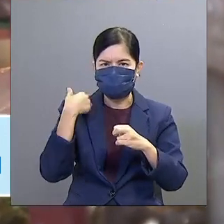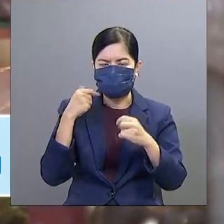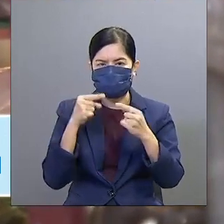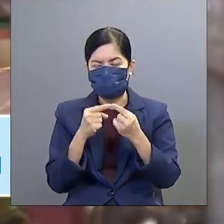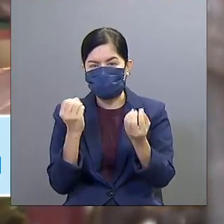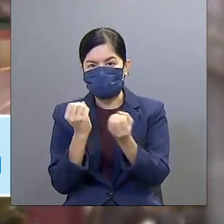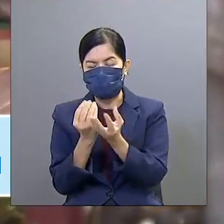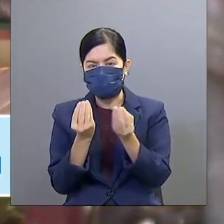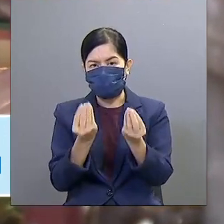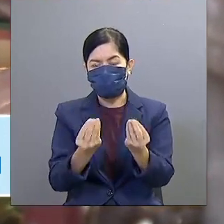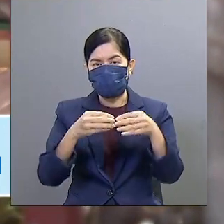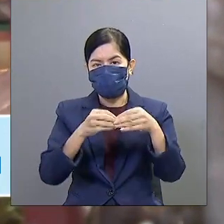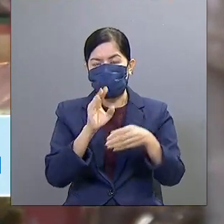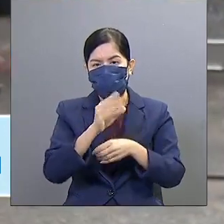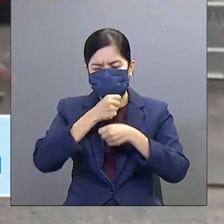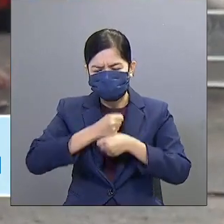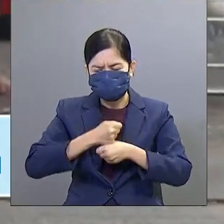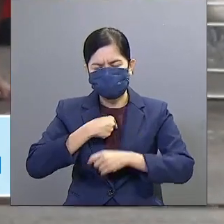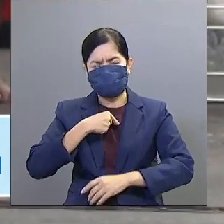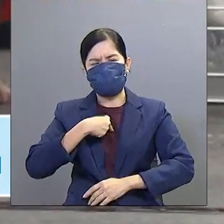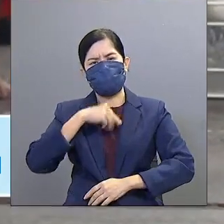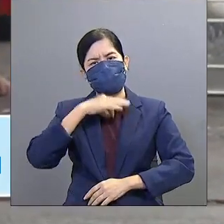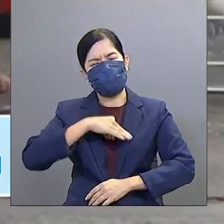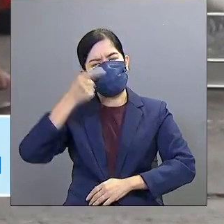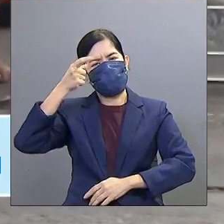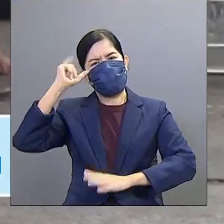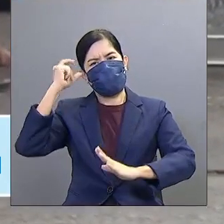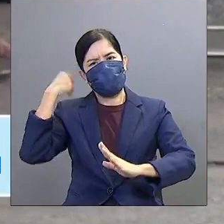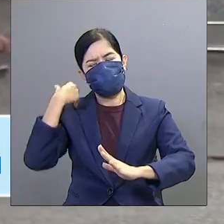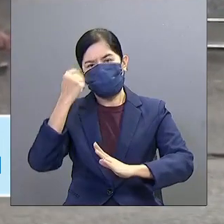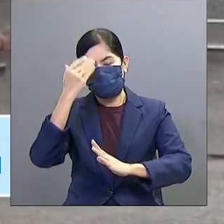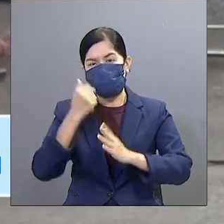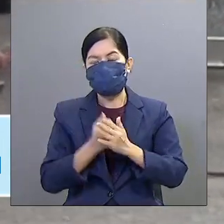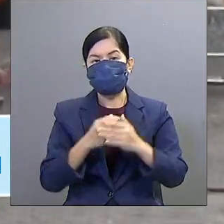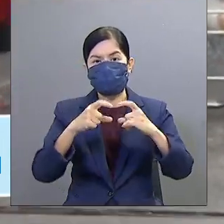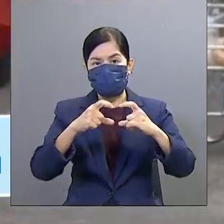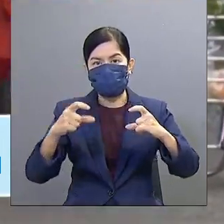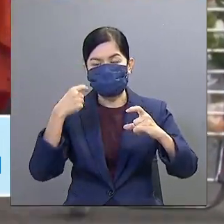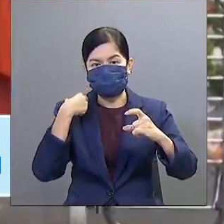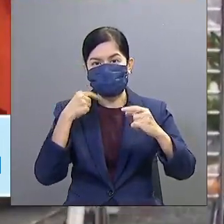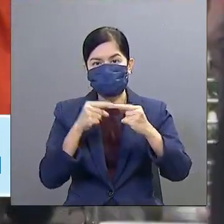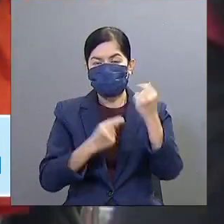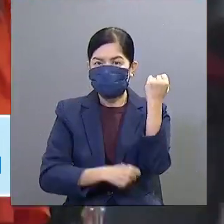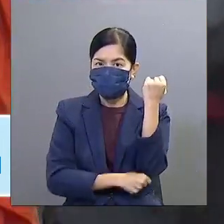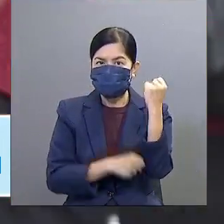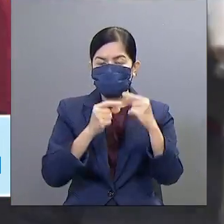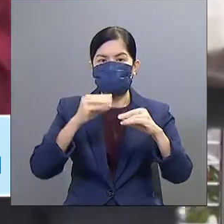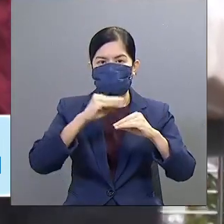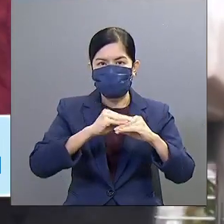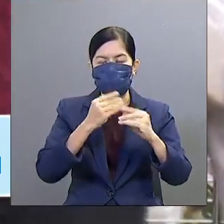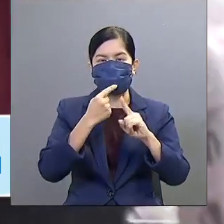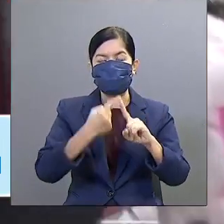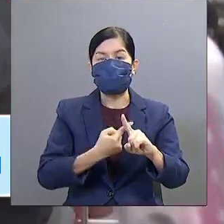การแห่งรัฐเนื่องจากเนื้อหาภายในข่าวนั้นเป็นเพียงการนำเสนอการได้รับเงินเพิ่มพิเศษจำนวน50บาทและ100บาทในเดือนกันยาย